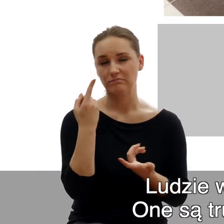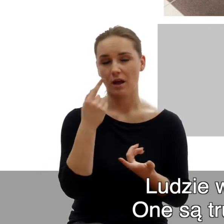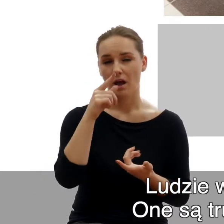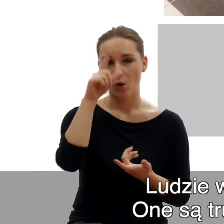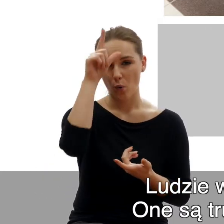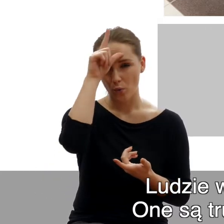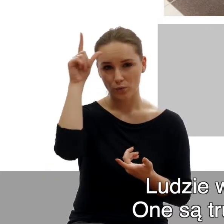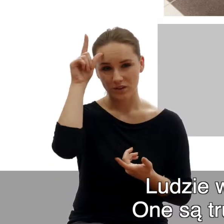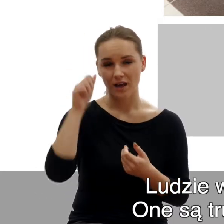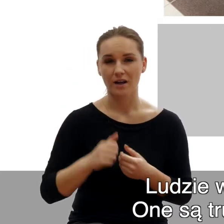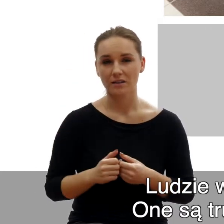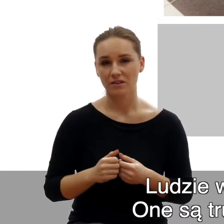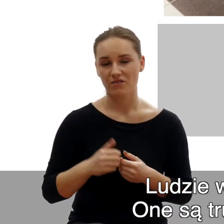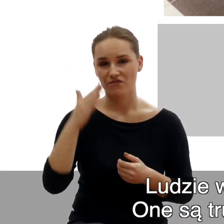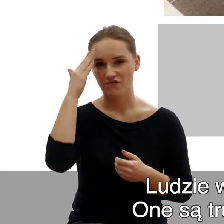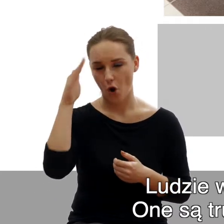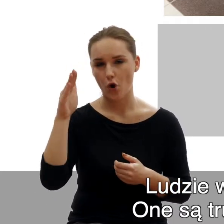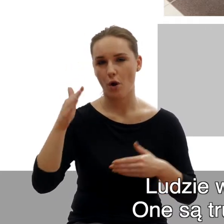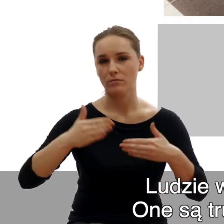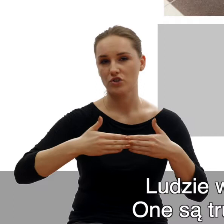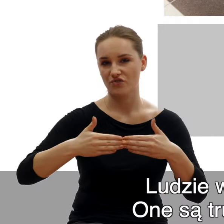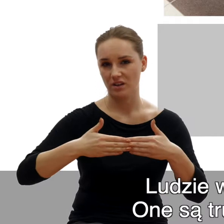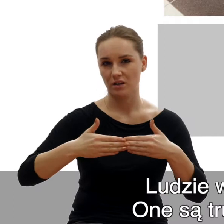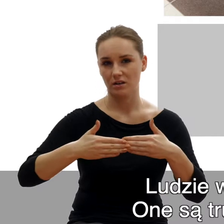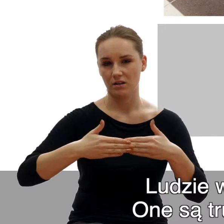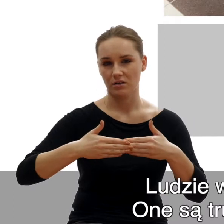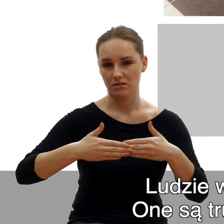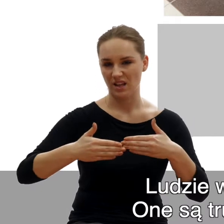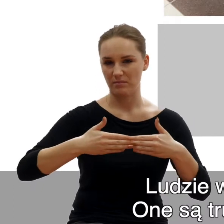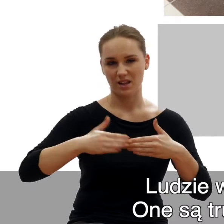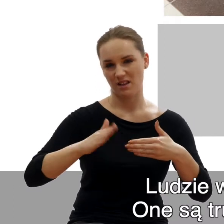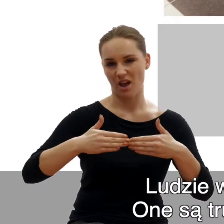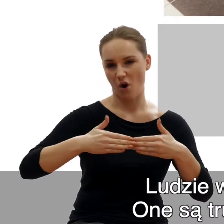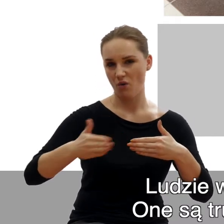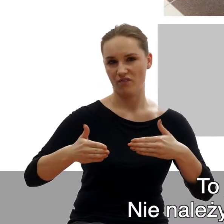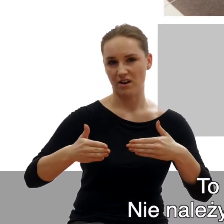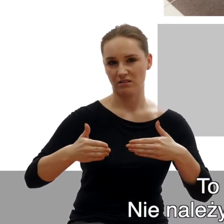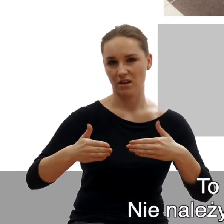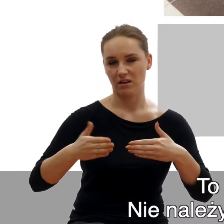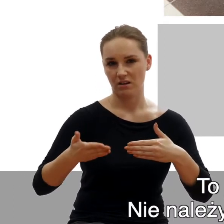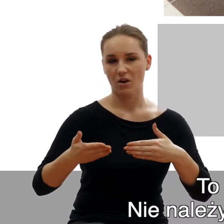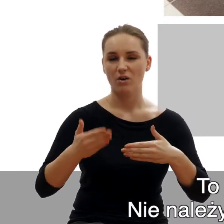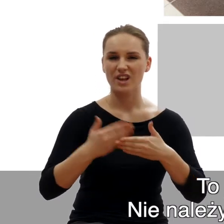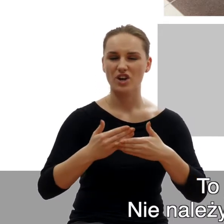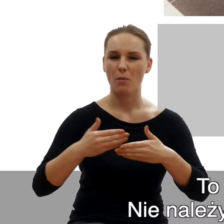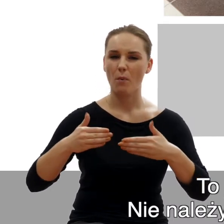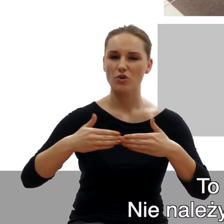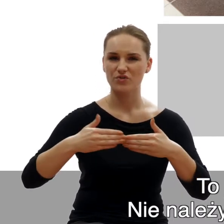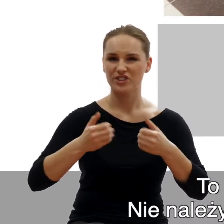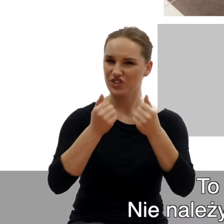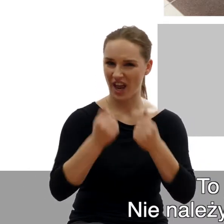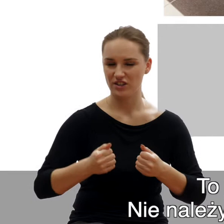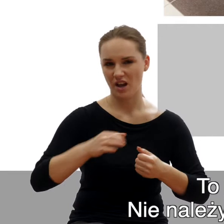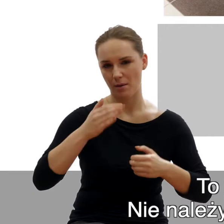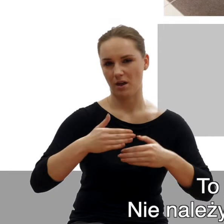wolą, aby te drzwi nie były zamknięte. One są trudne do otwarcia, ponieważ są ciężkie. To jest błąd. Nie należy tego robić.